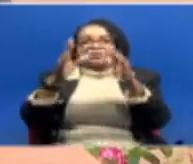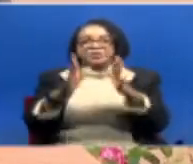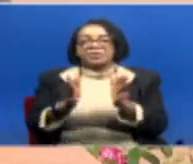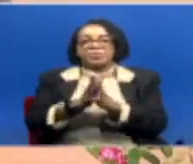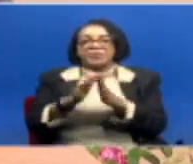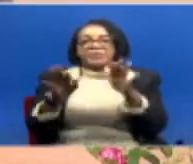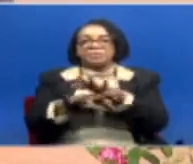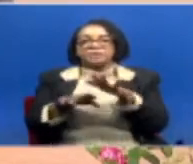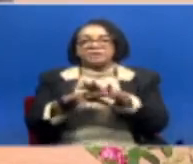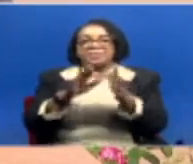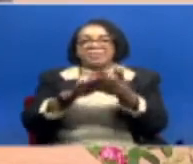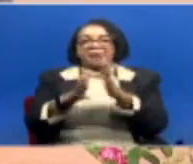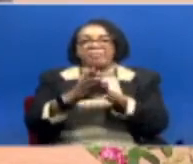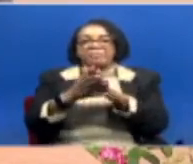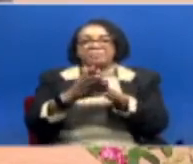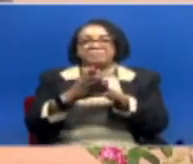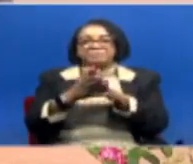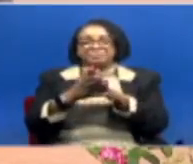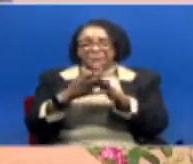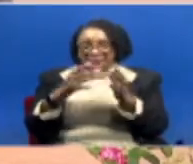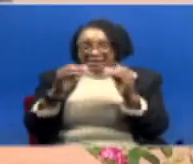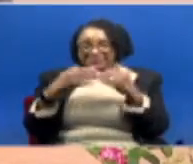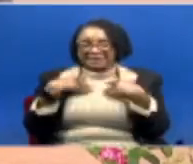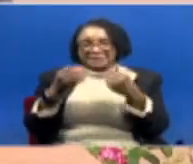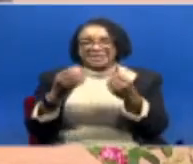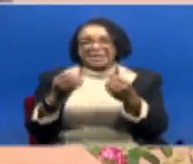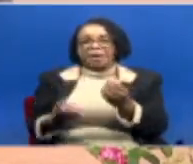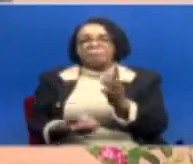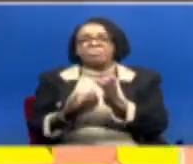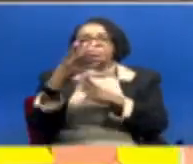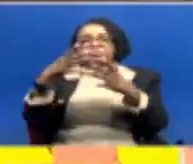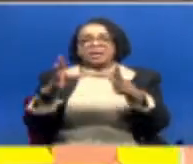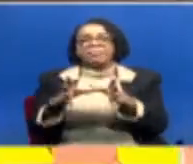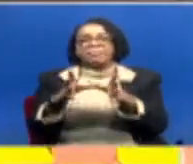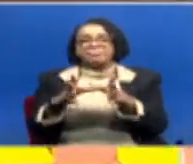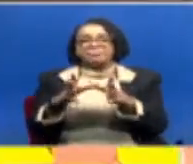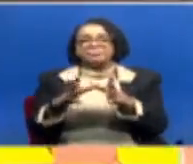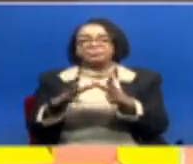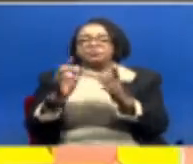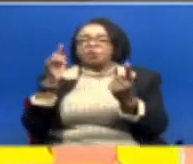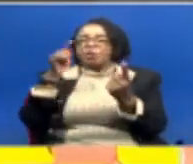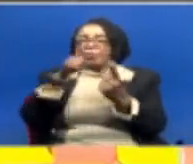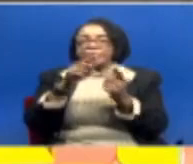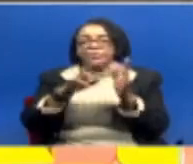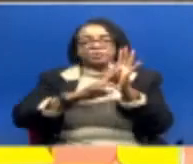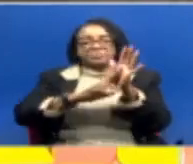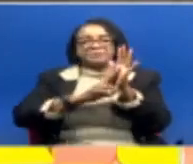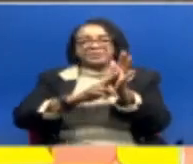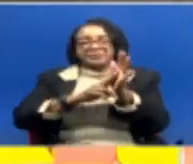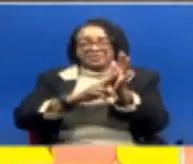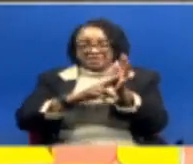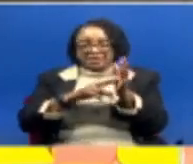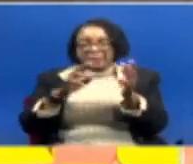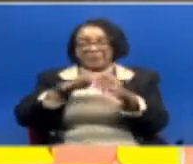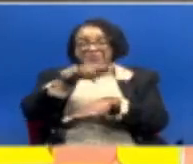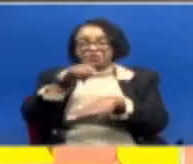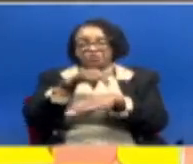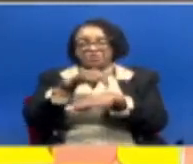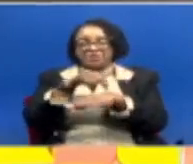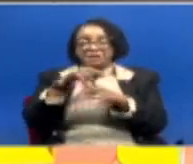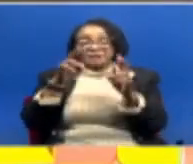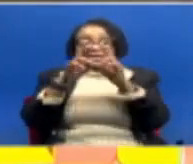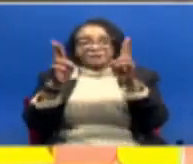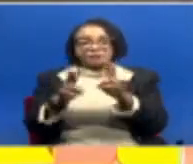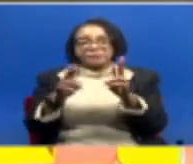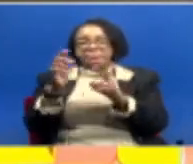wakakuwa interested, wakaanzisha club. Ndoto yake ni kuiwakilisha nchi katika ngazi za kimataifa. Kenya kwa sasa